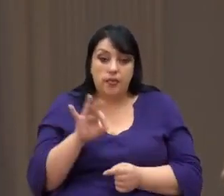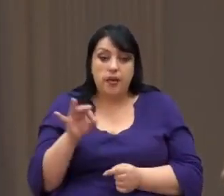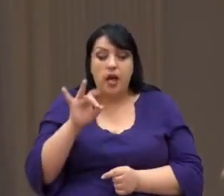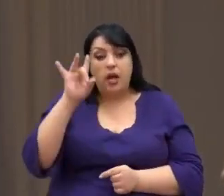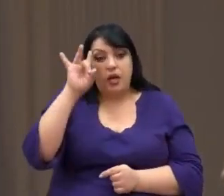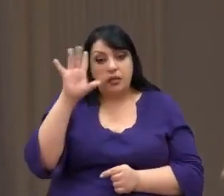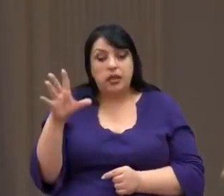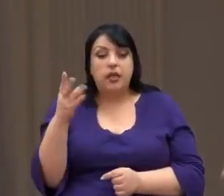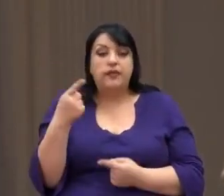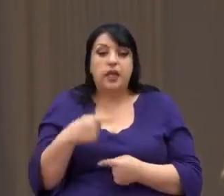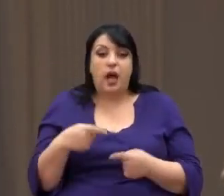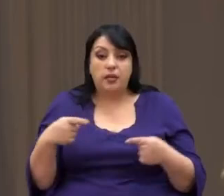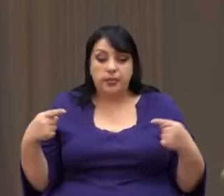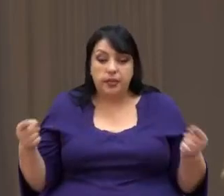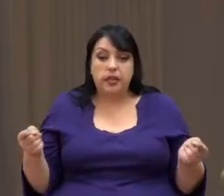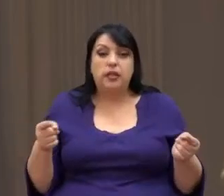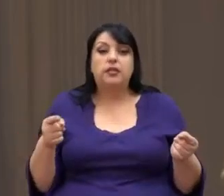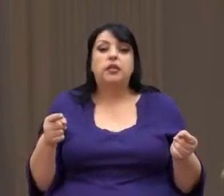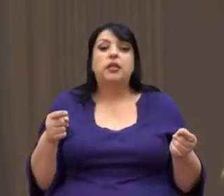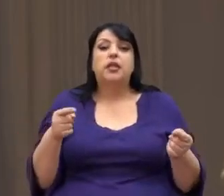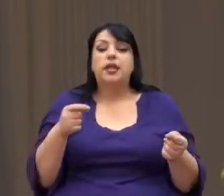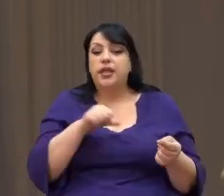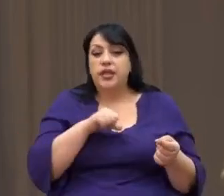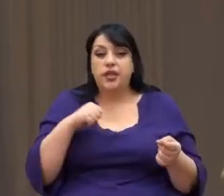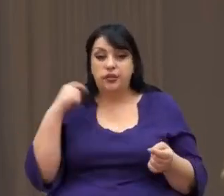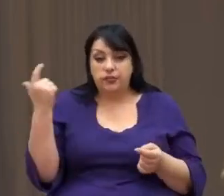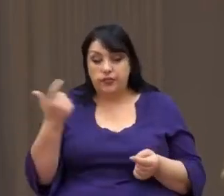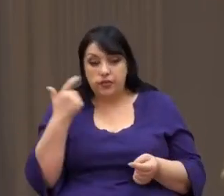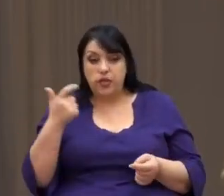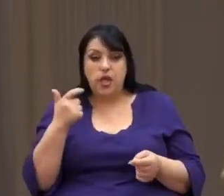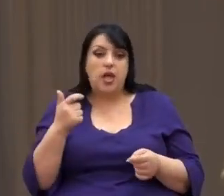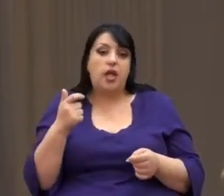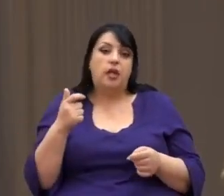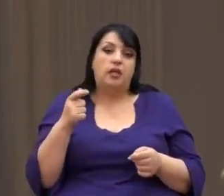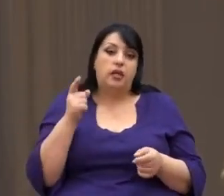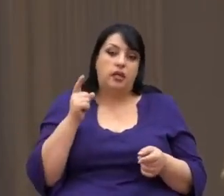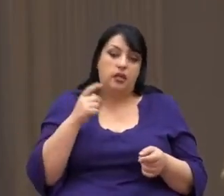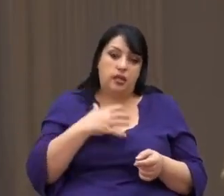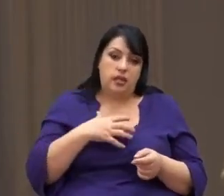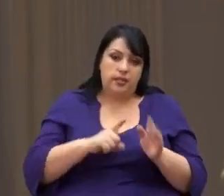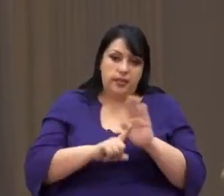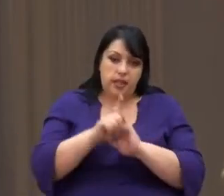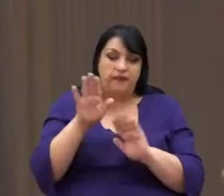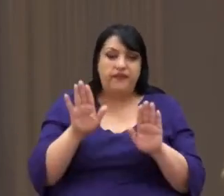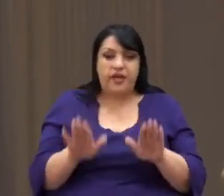սկզբունքների եւ տարերի, այդ թվում ինքնորոշման իրավունքի հիման վրա։ Այսինքն